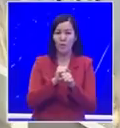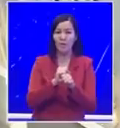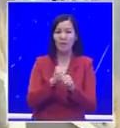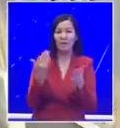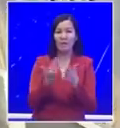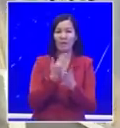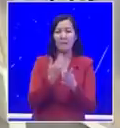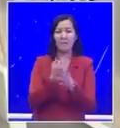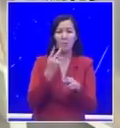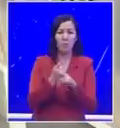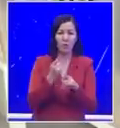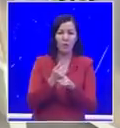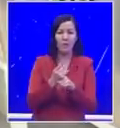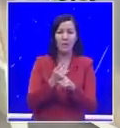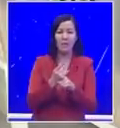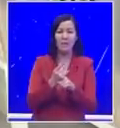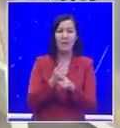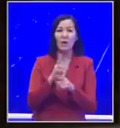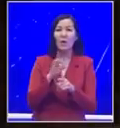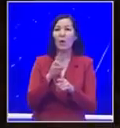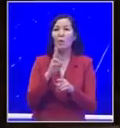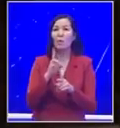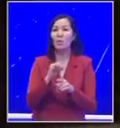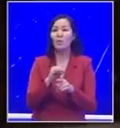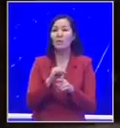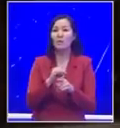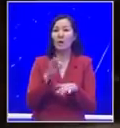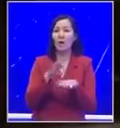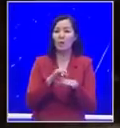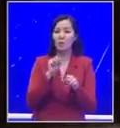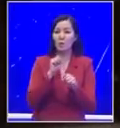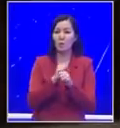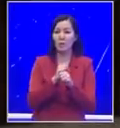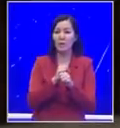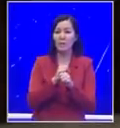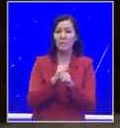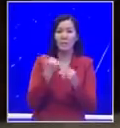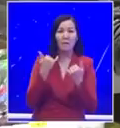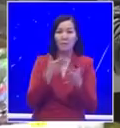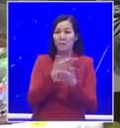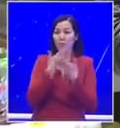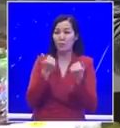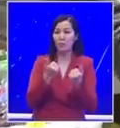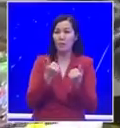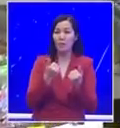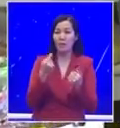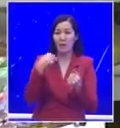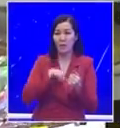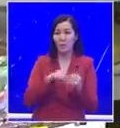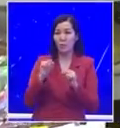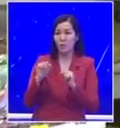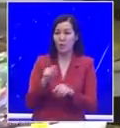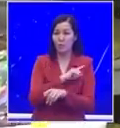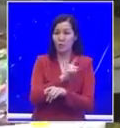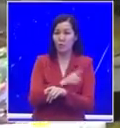көбінің аузында жүр. Бірақ аталған көкөністің дәл коронавирусқа төтеп берерлік сиқыры жоқ. Тек иммунитетті ғана көтереді. Сондай